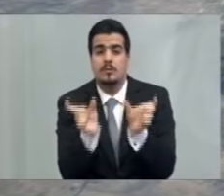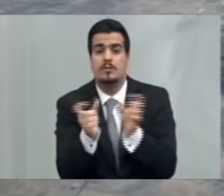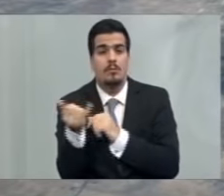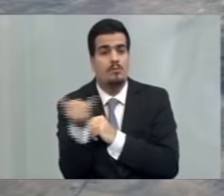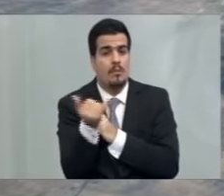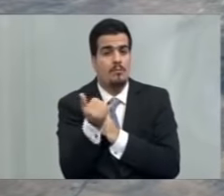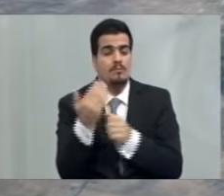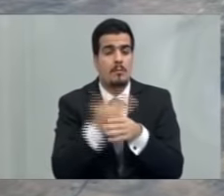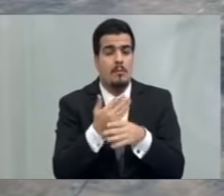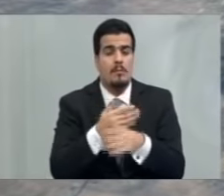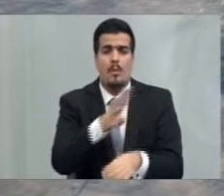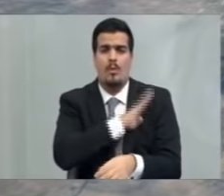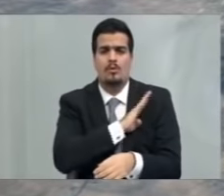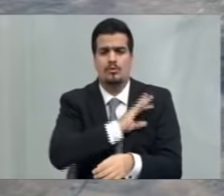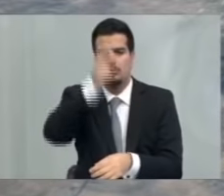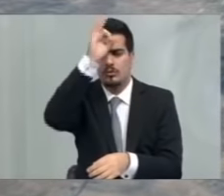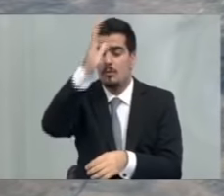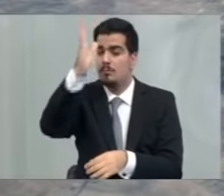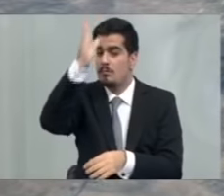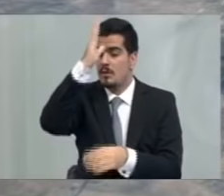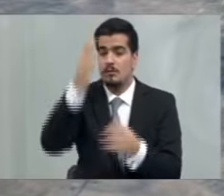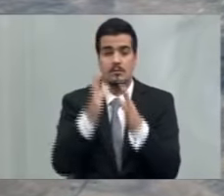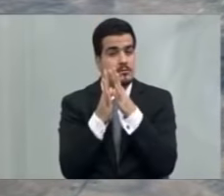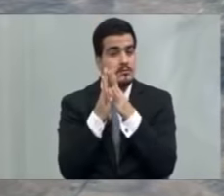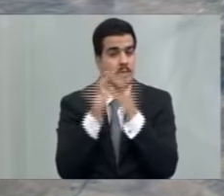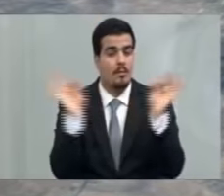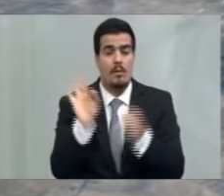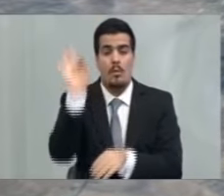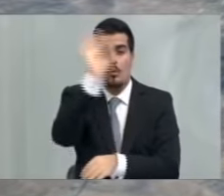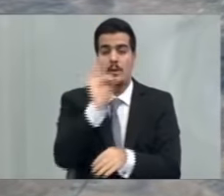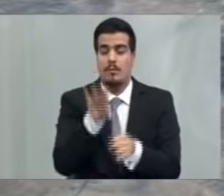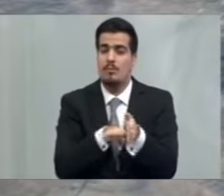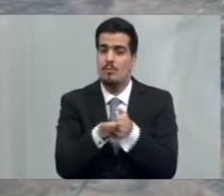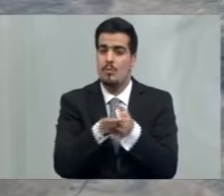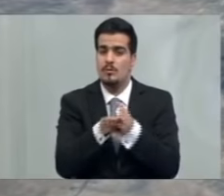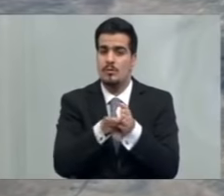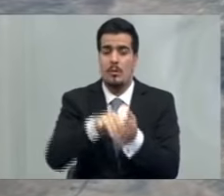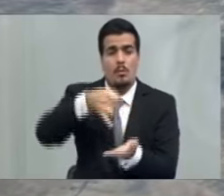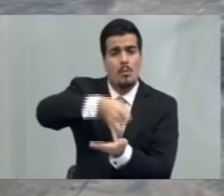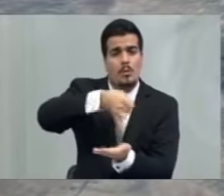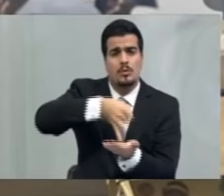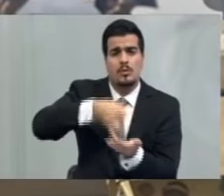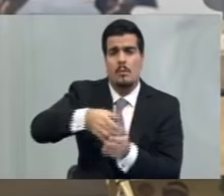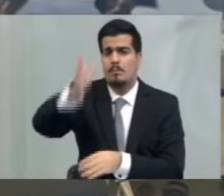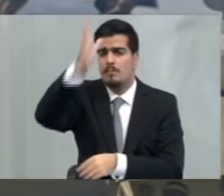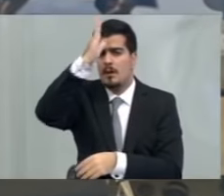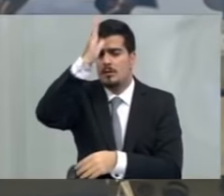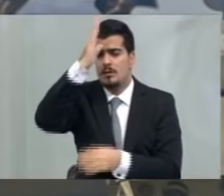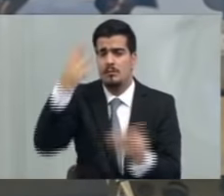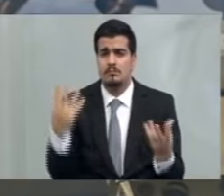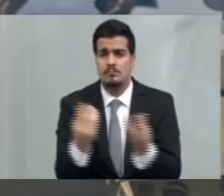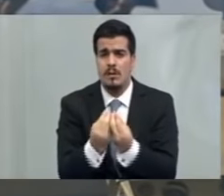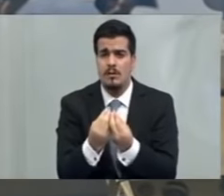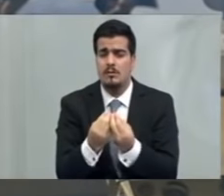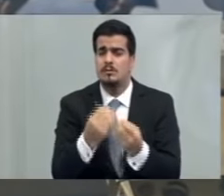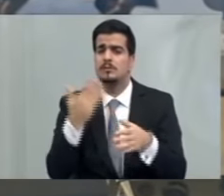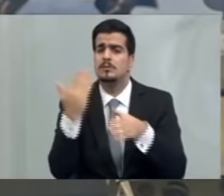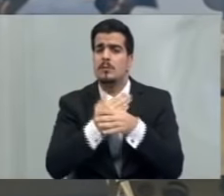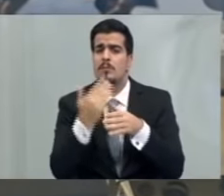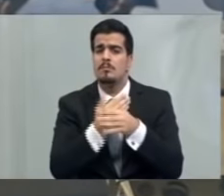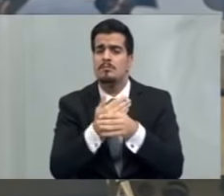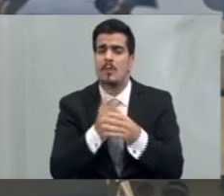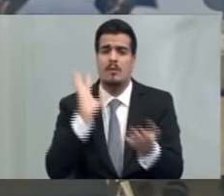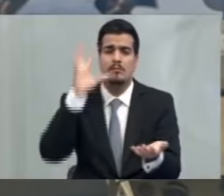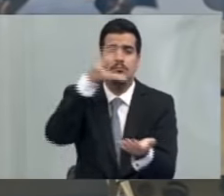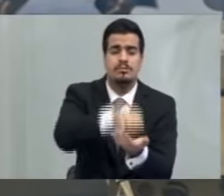من قبل القوات العراقية على كامل مدينة الموصل وباقي المدن العراقية التي كانت خاضعة لعصابات